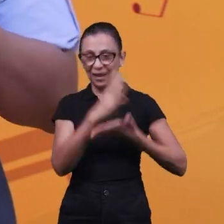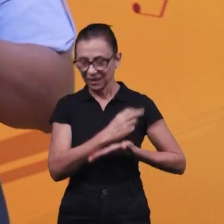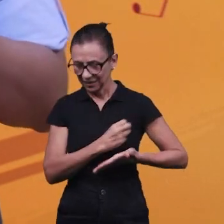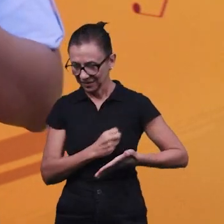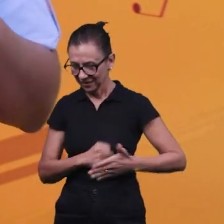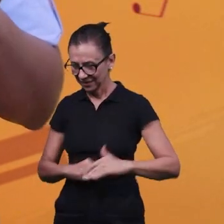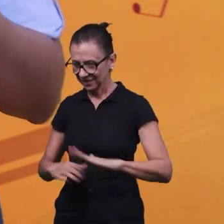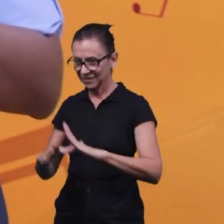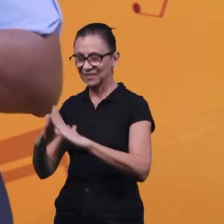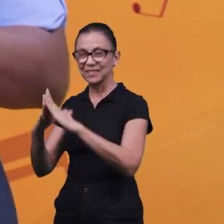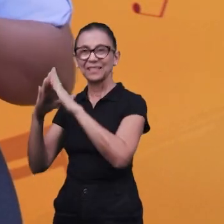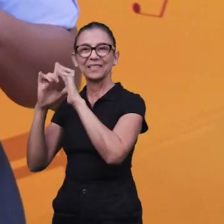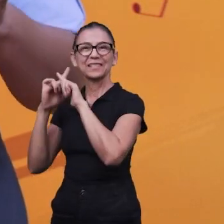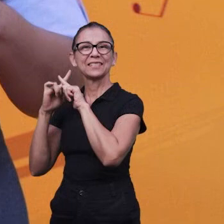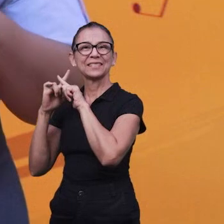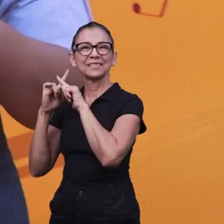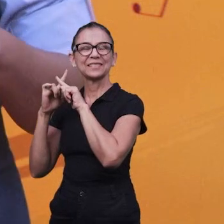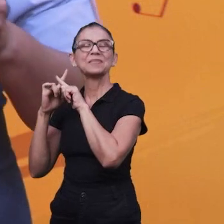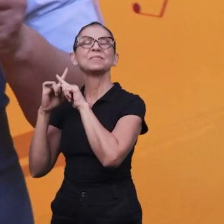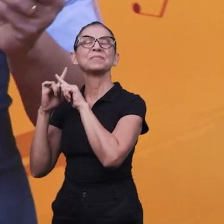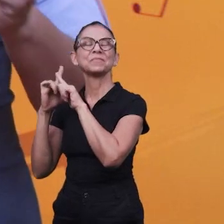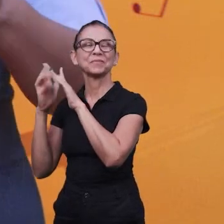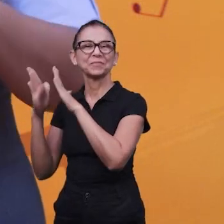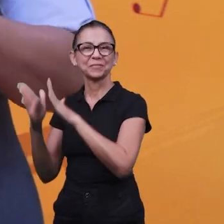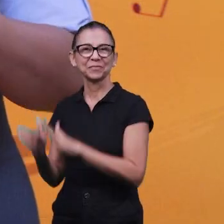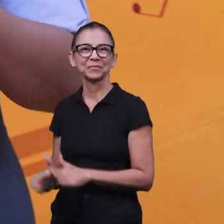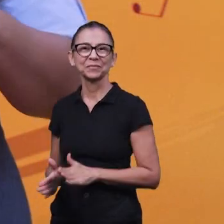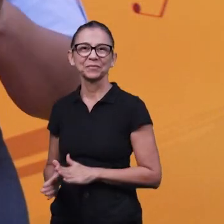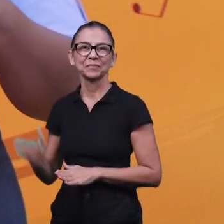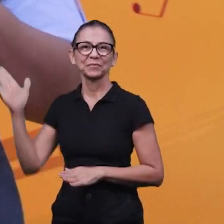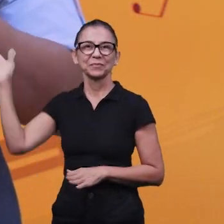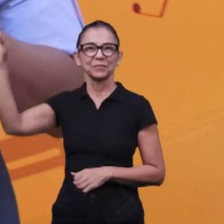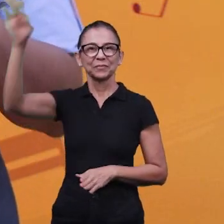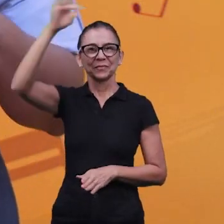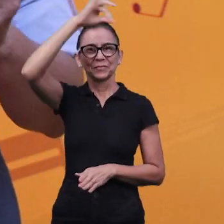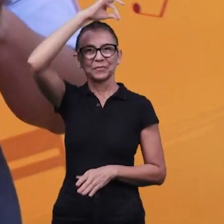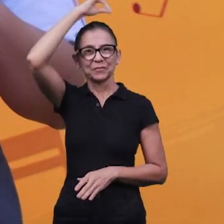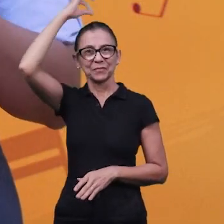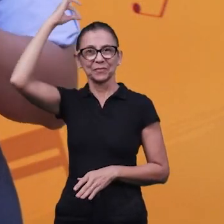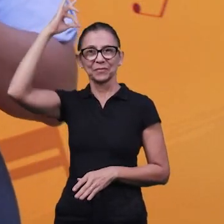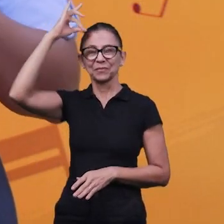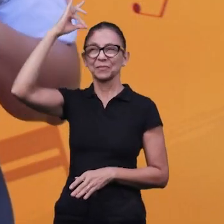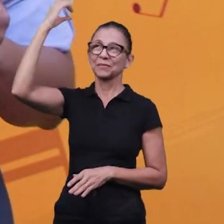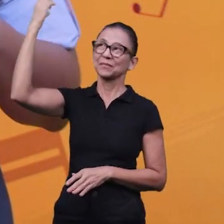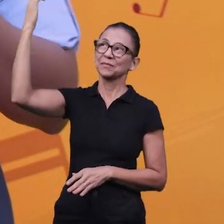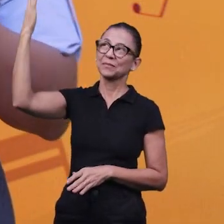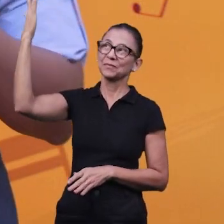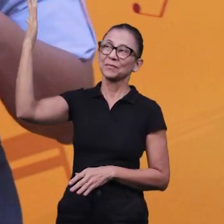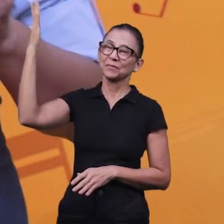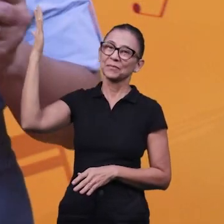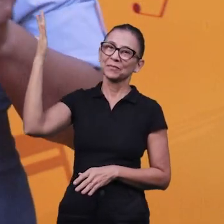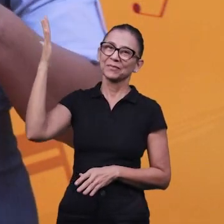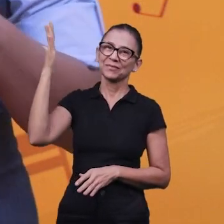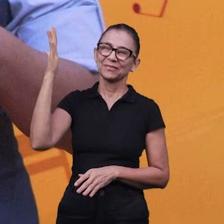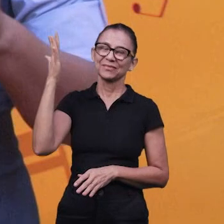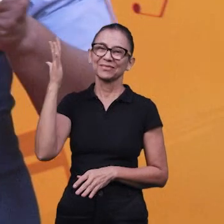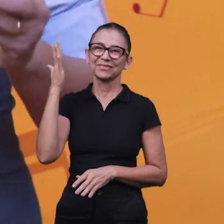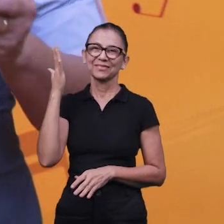Vem buscar o povo preparado, o Espírito nos tem